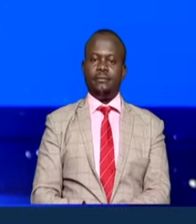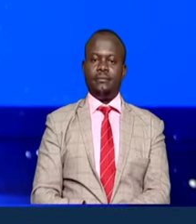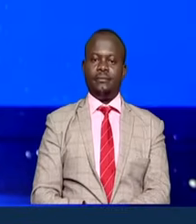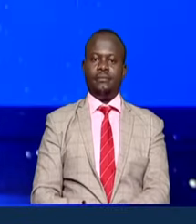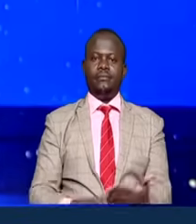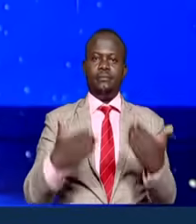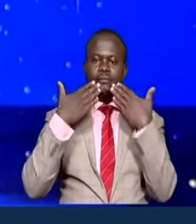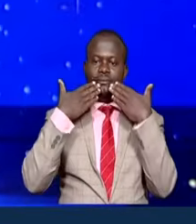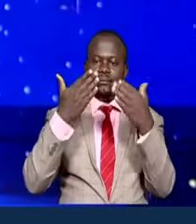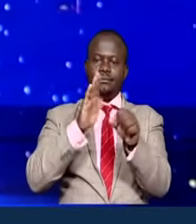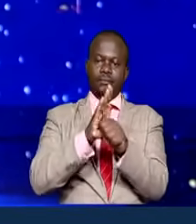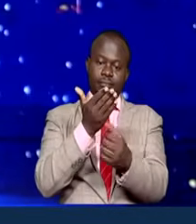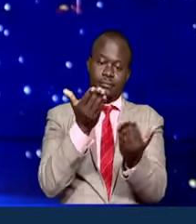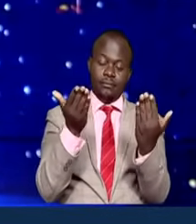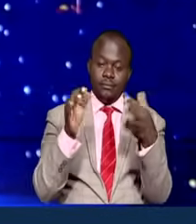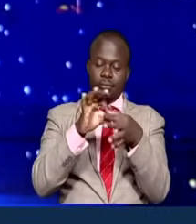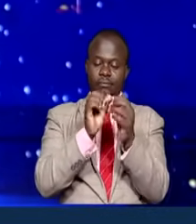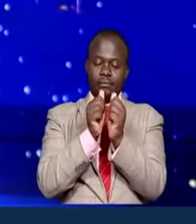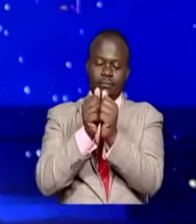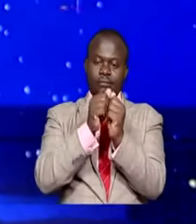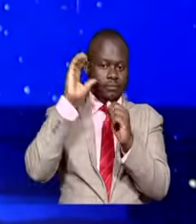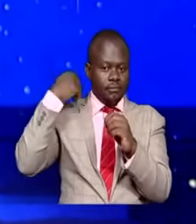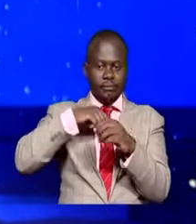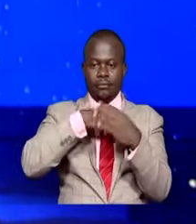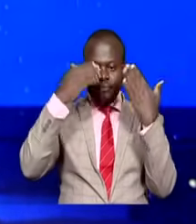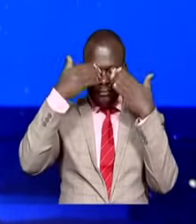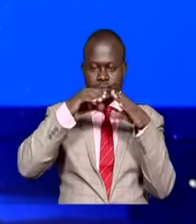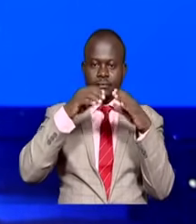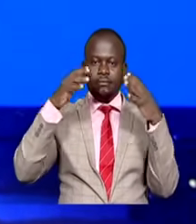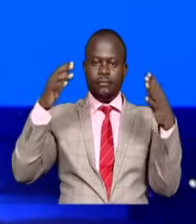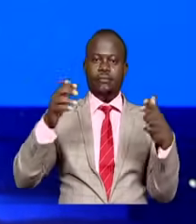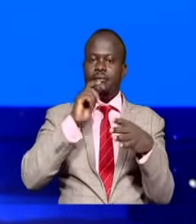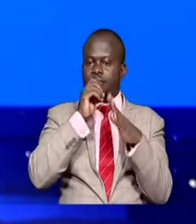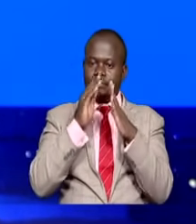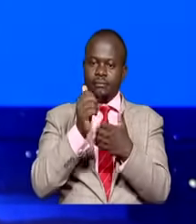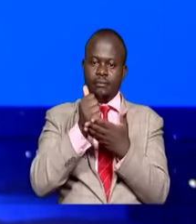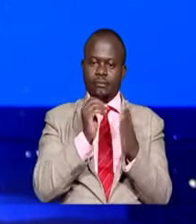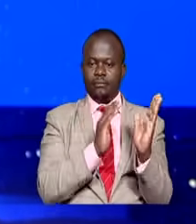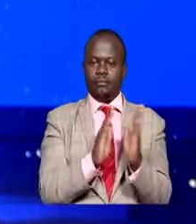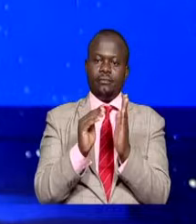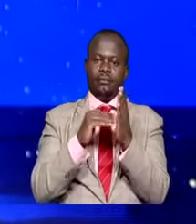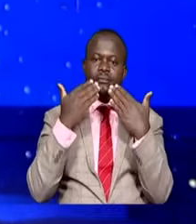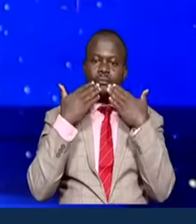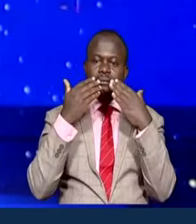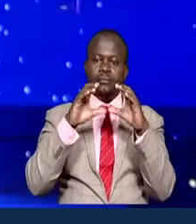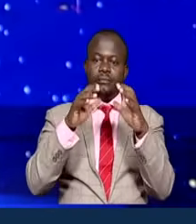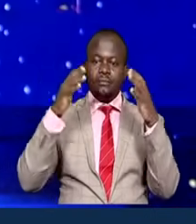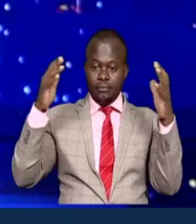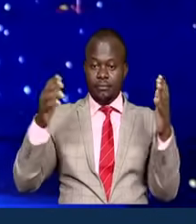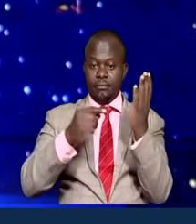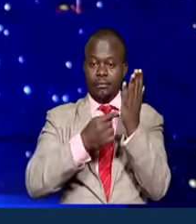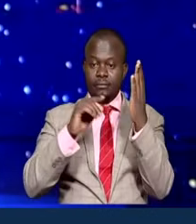reka mbashimire cyane mu mwese twabanye muri aya makuru yo kuri uyu mugoroba nshimire ikipe ngari y'abanyamakuru bafashije kuyategura nshimire kandi ikipe ngari